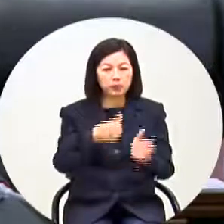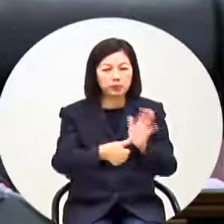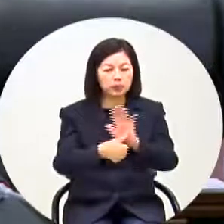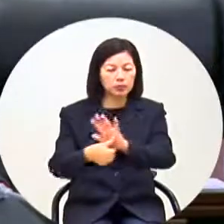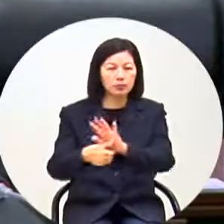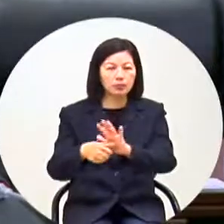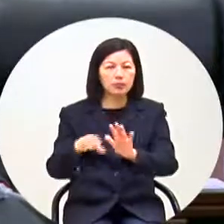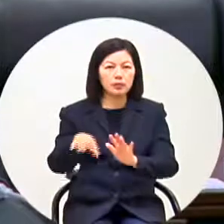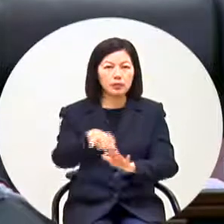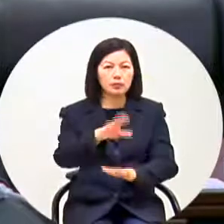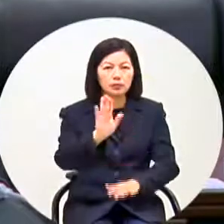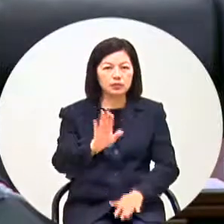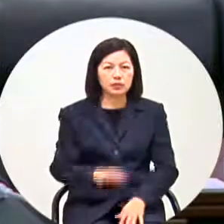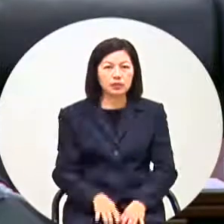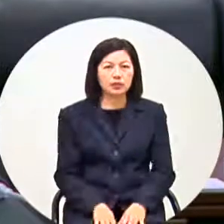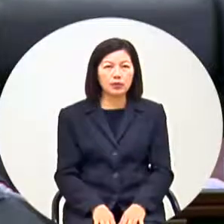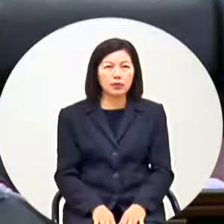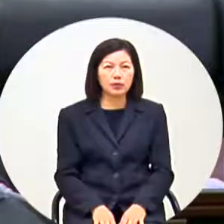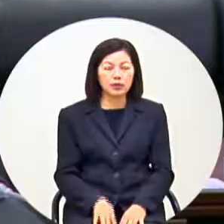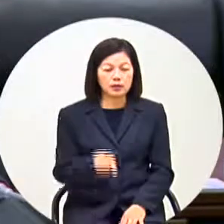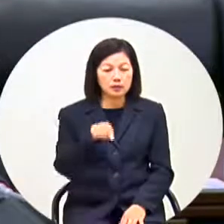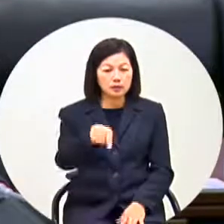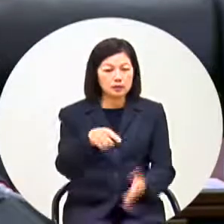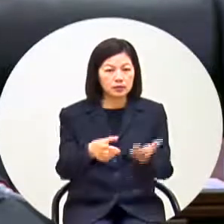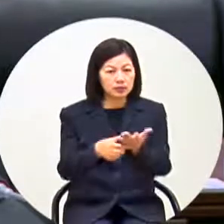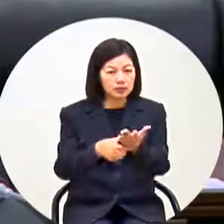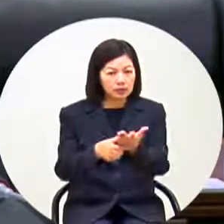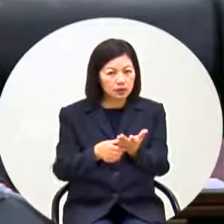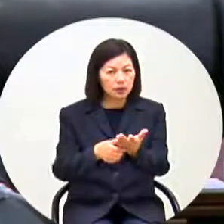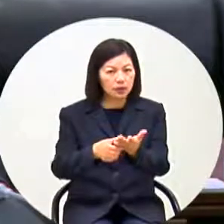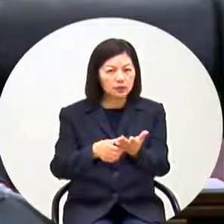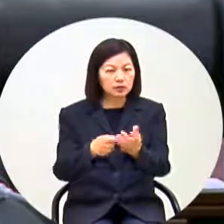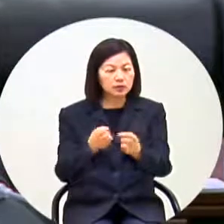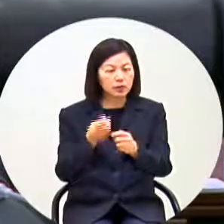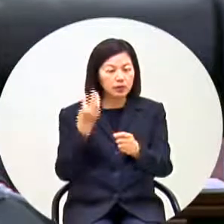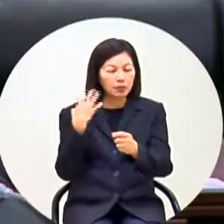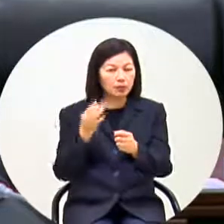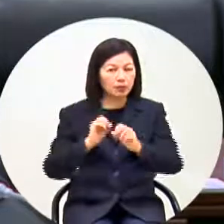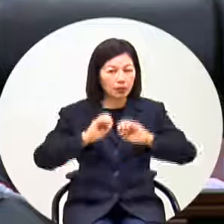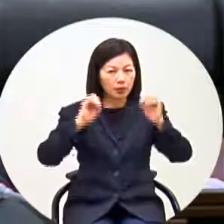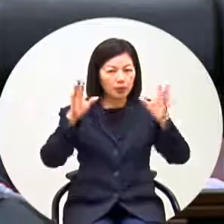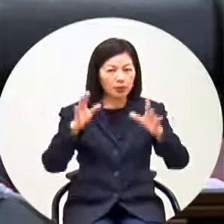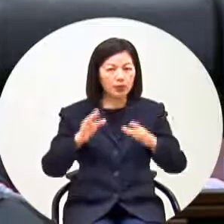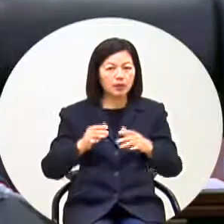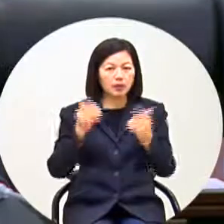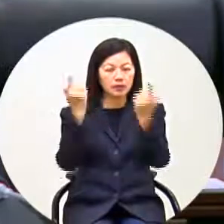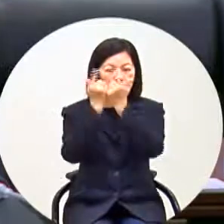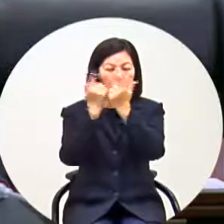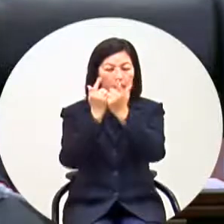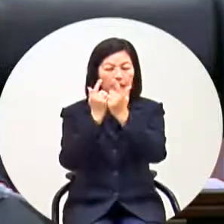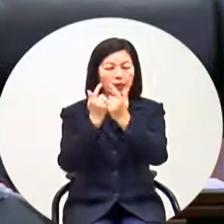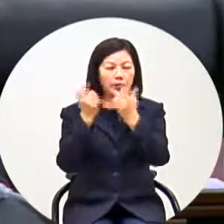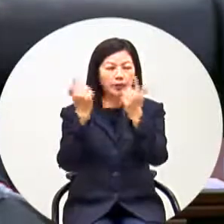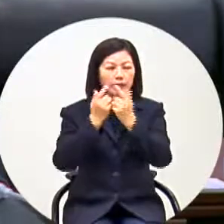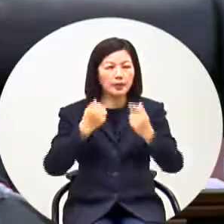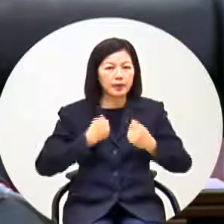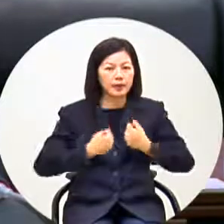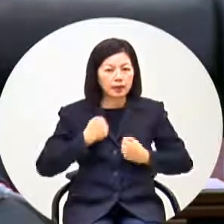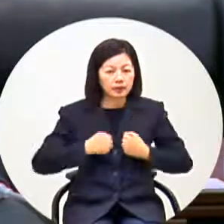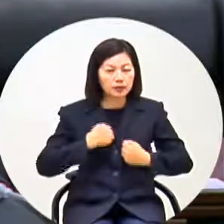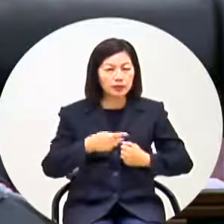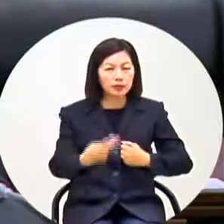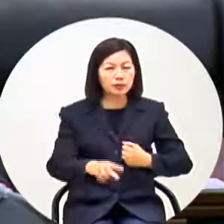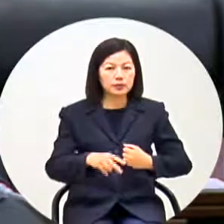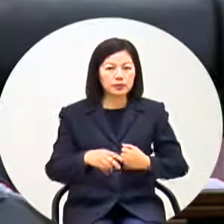也已经有报道过我们的台北的北投，还有台中的珍珠奶茶，还有麦巴的咖